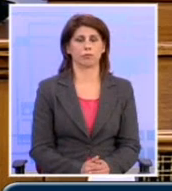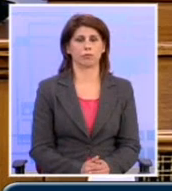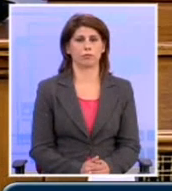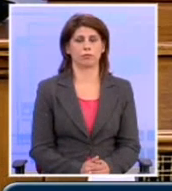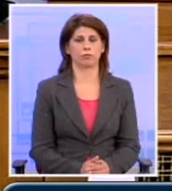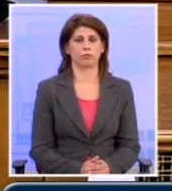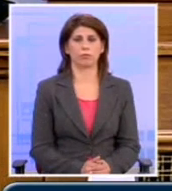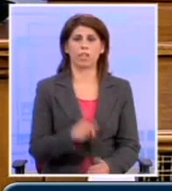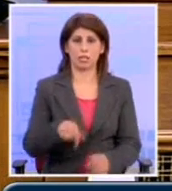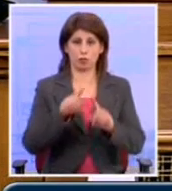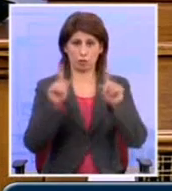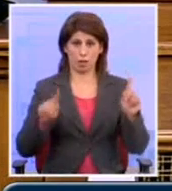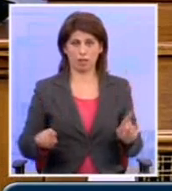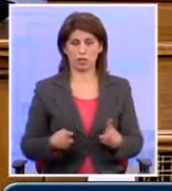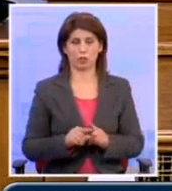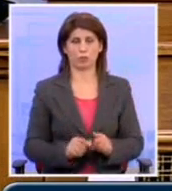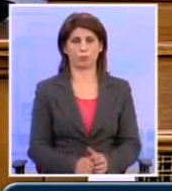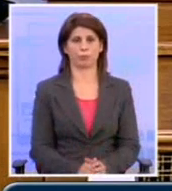Μέσα σε αυτό λοιπόν το πλαίσιο